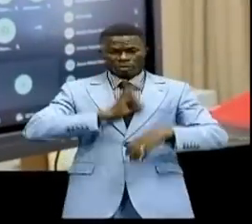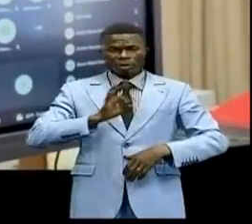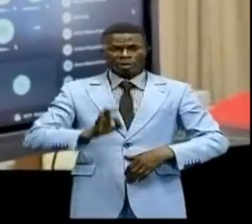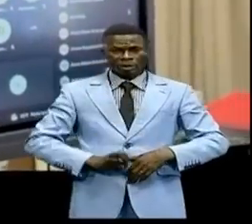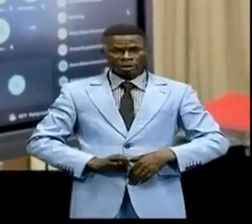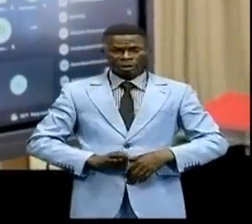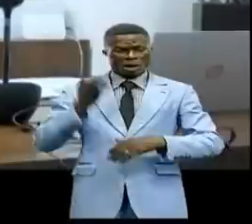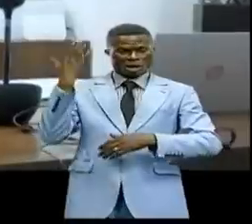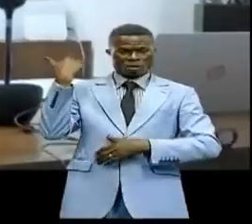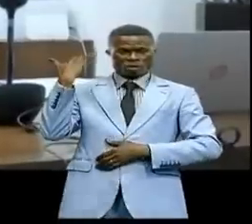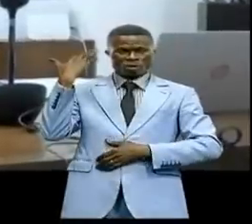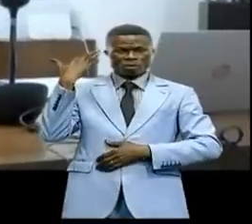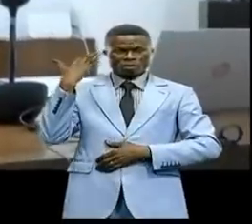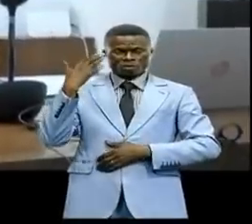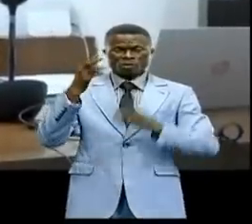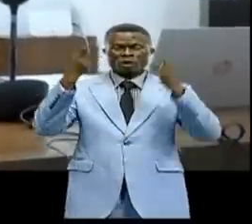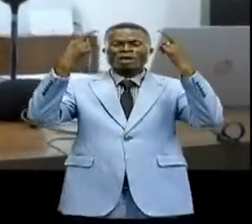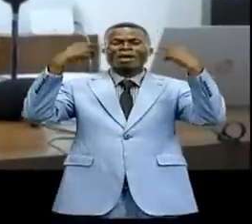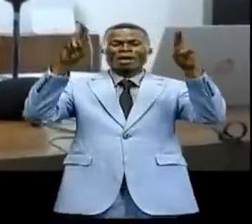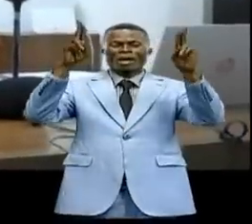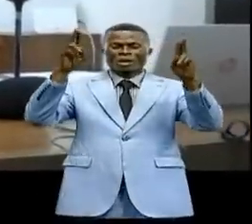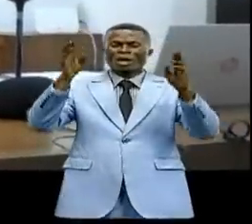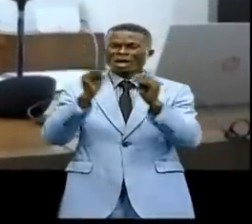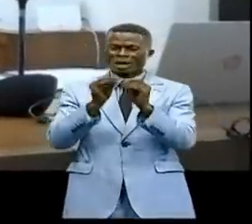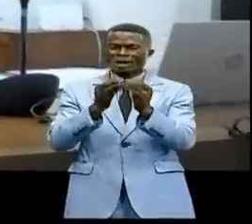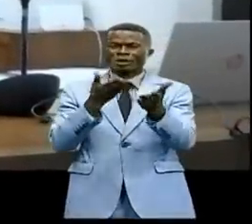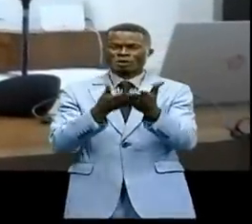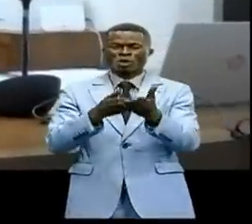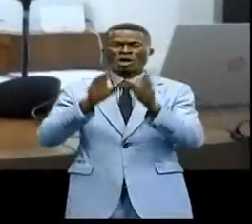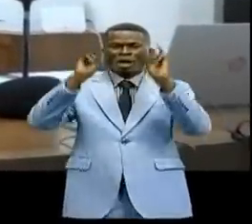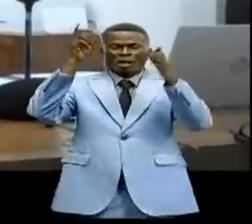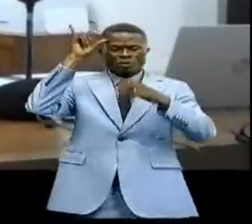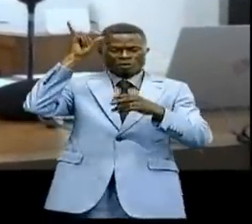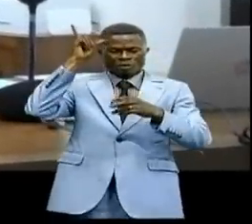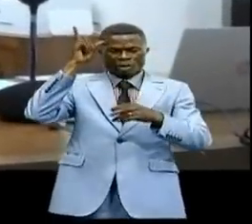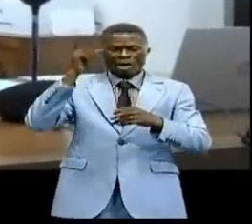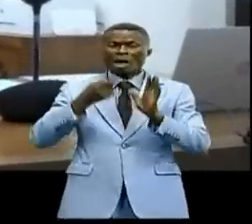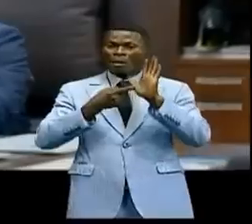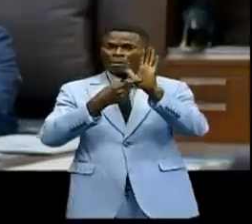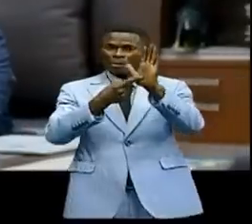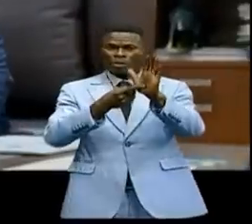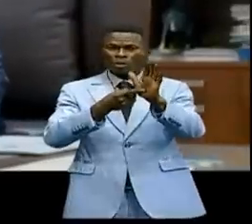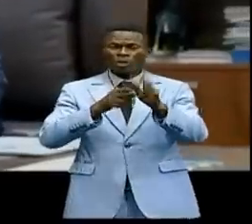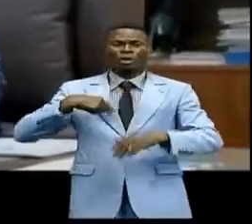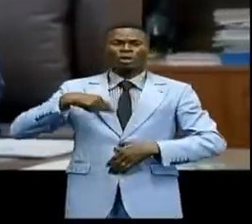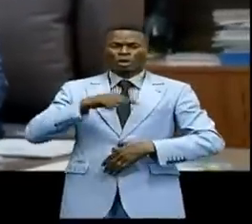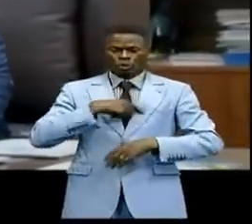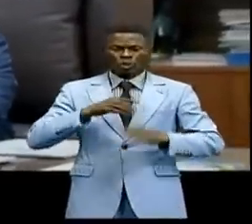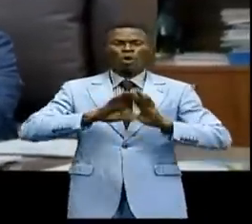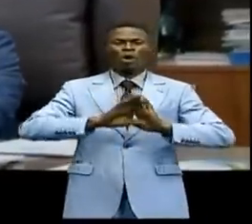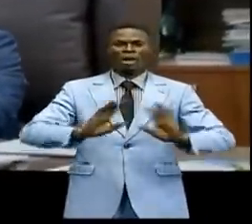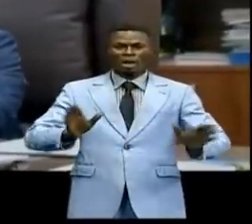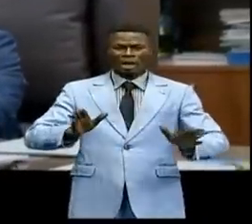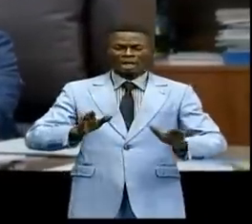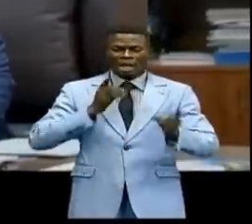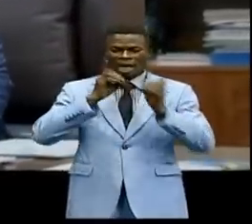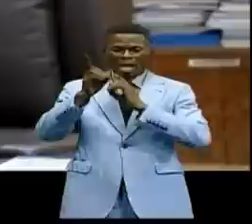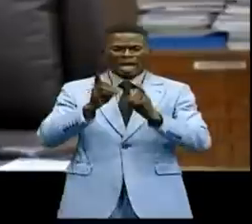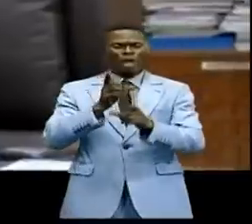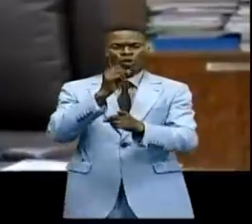quelques jours. La réussite de cette table ronde a une nouvelle fois prouvé que nous sommes capables, par un dialogue